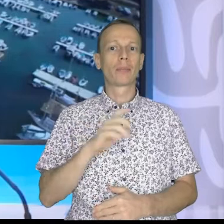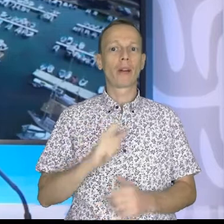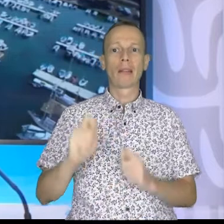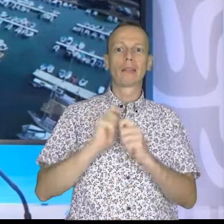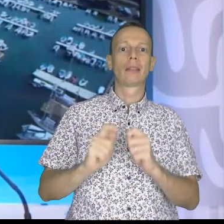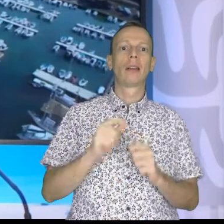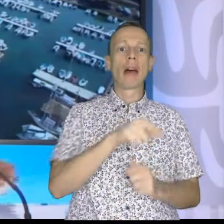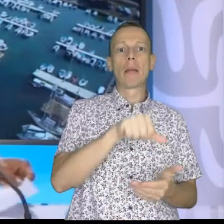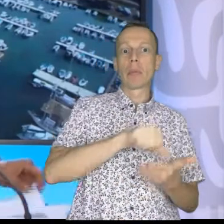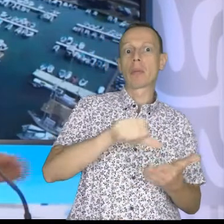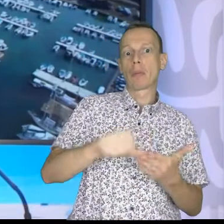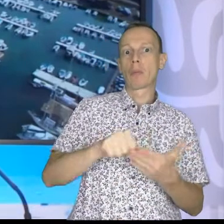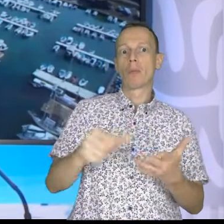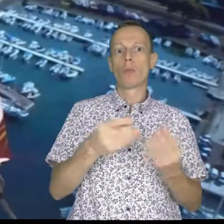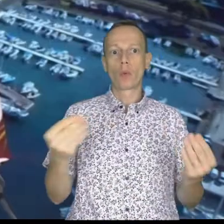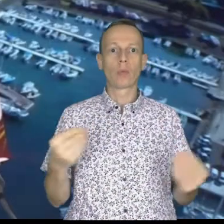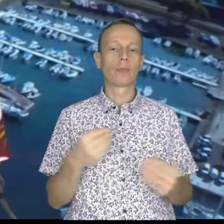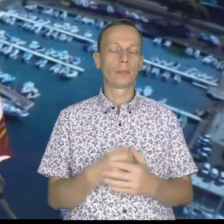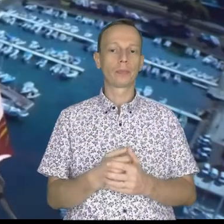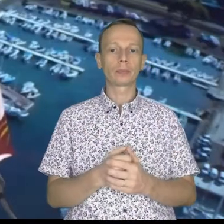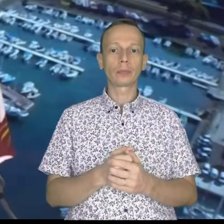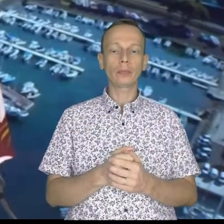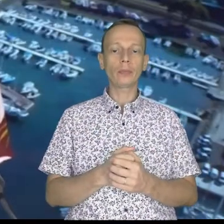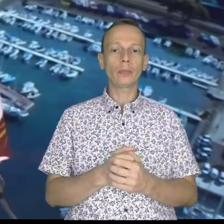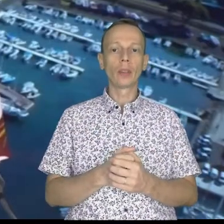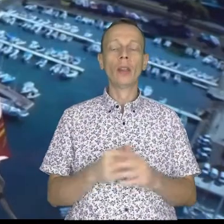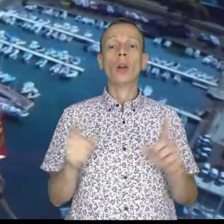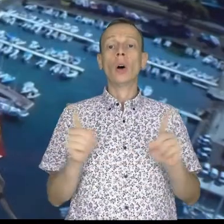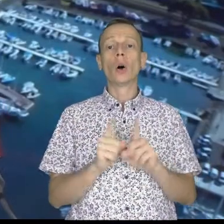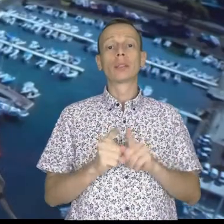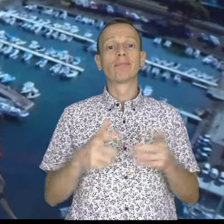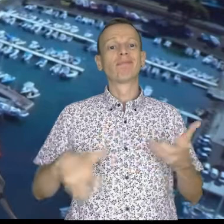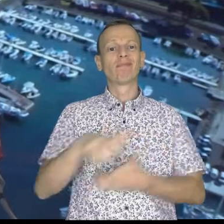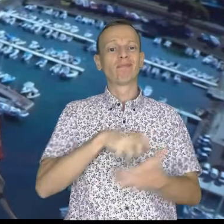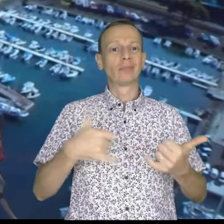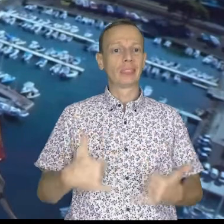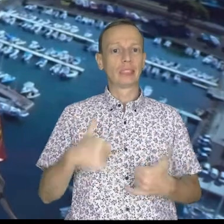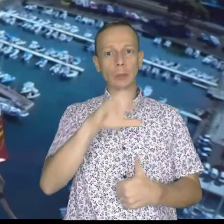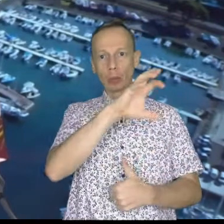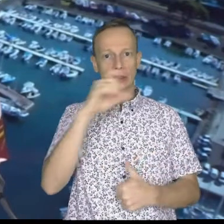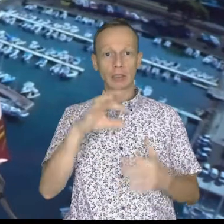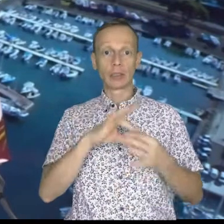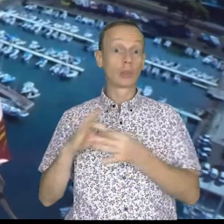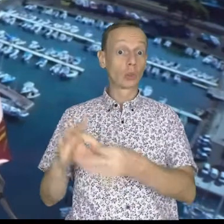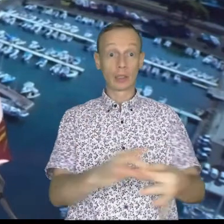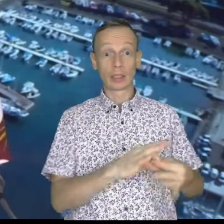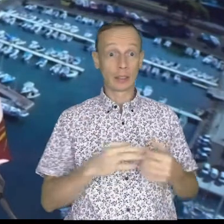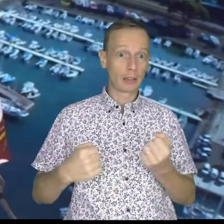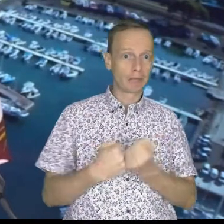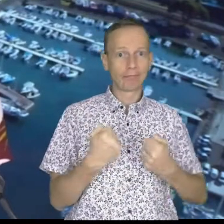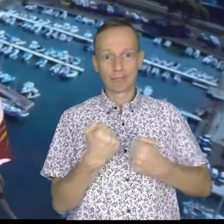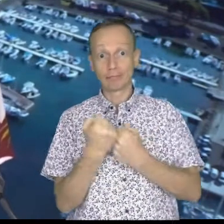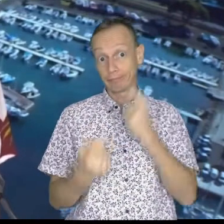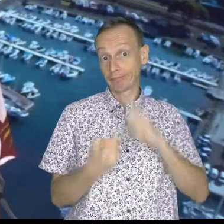qu'elle a déboursées dans cette affaire. Et dans le contexte de crise que traverse la Polynésie, la solidarité est devenue plus que